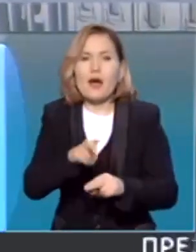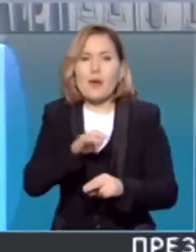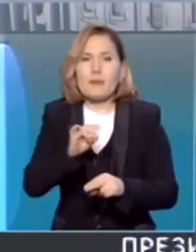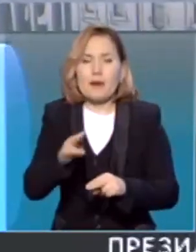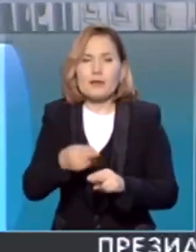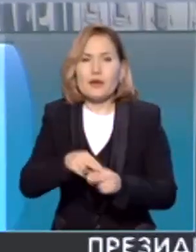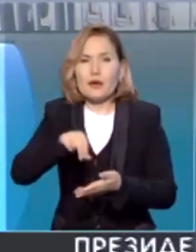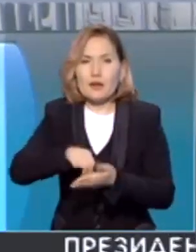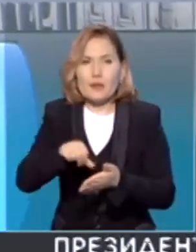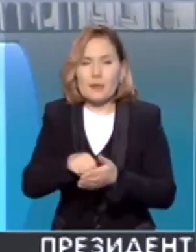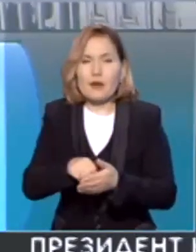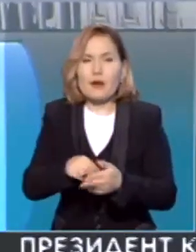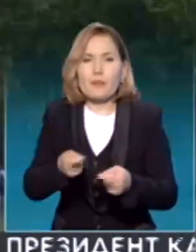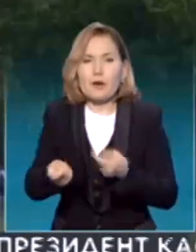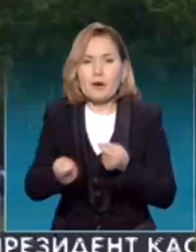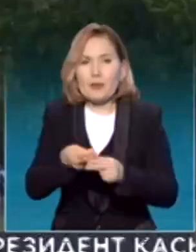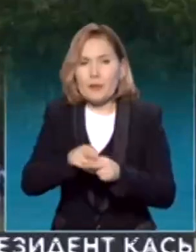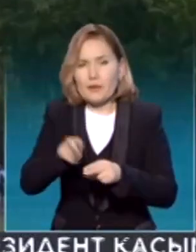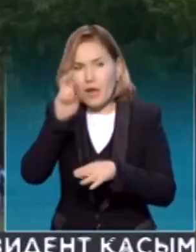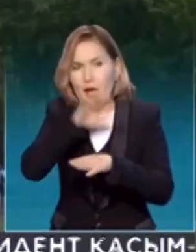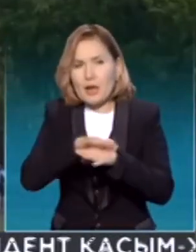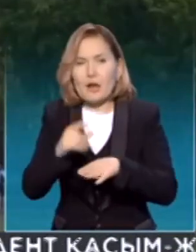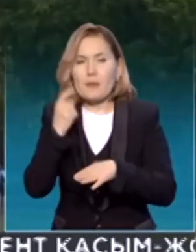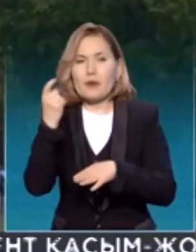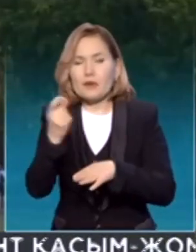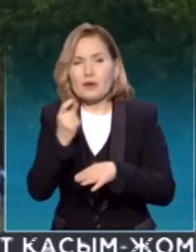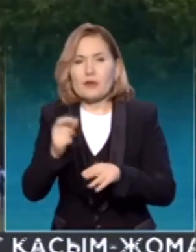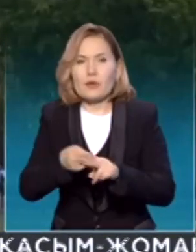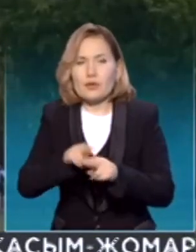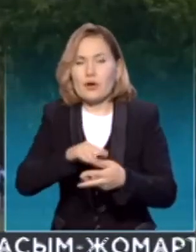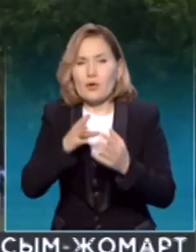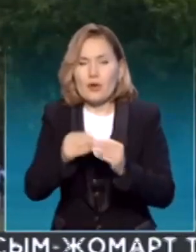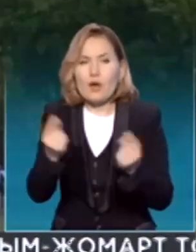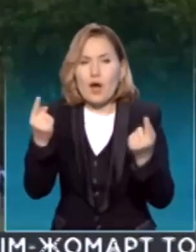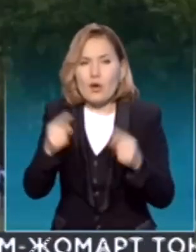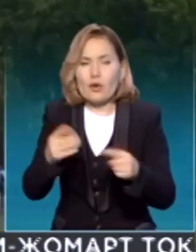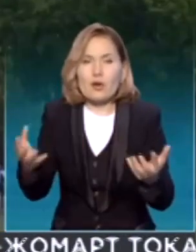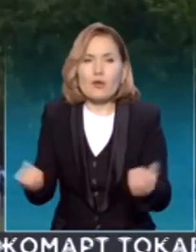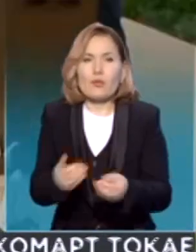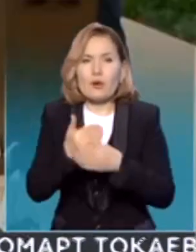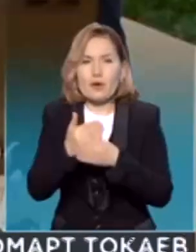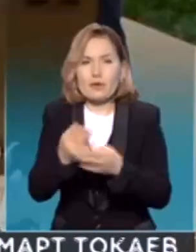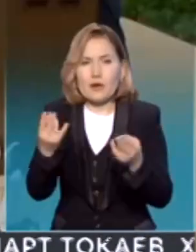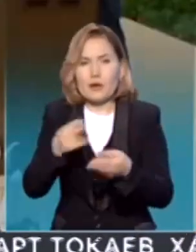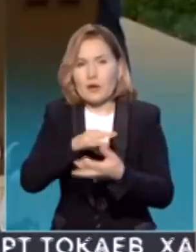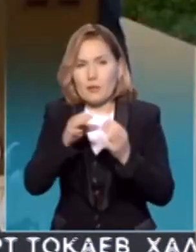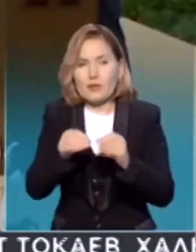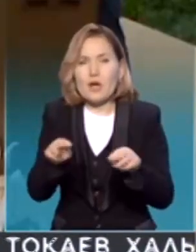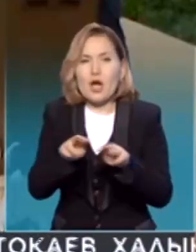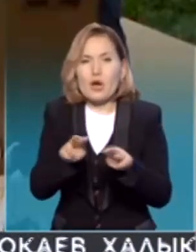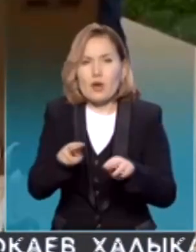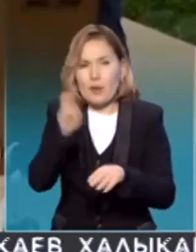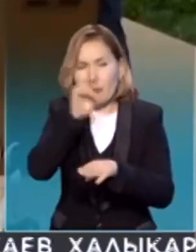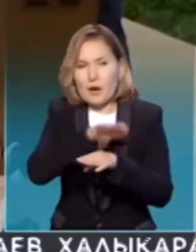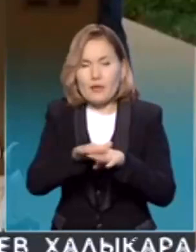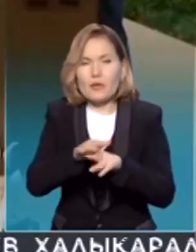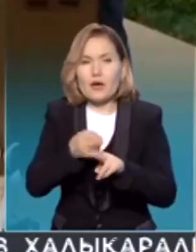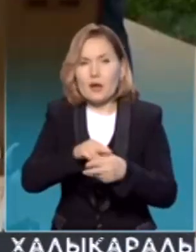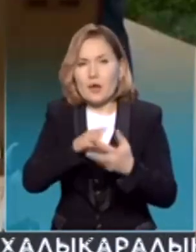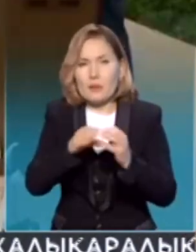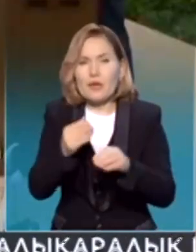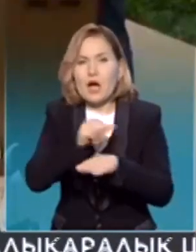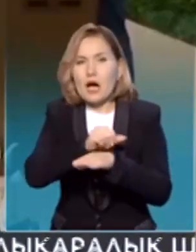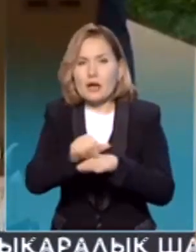Байден өкілдер палатасының спикерін ел экономикасының тұралауына жол бермеуге шақырды. Өйткені үкіметке елдегі қорлардан